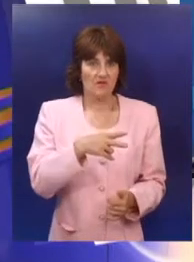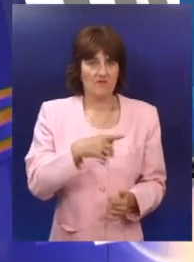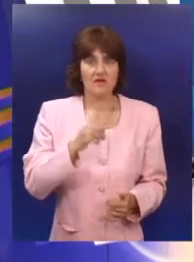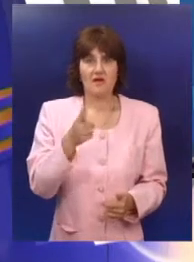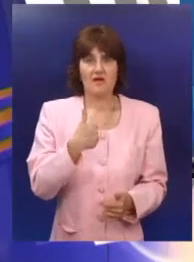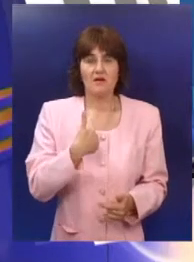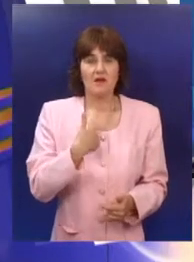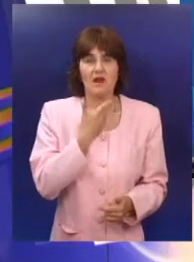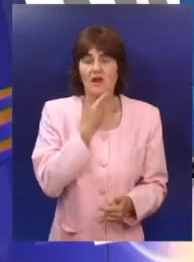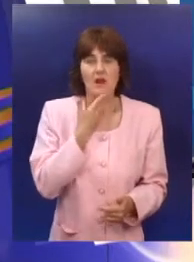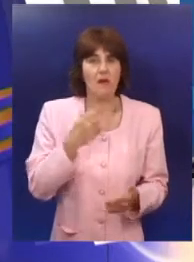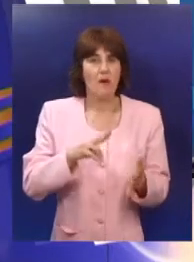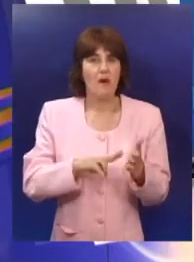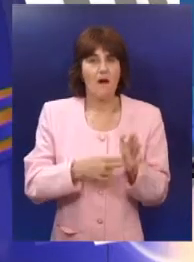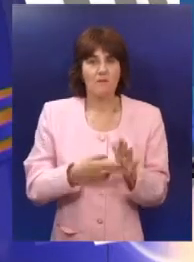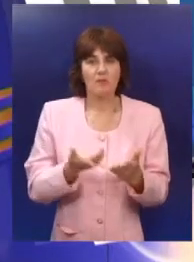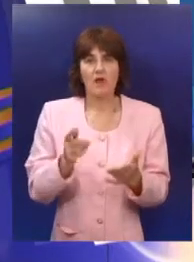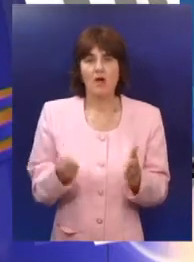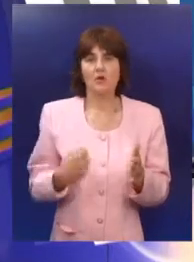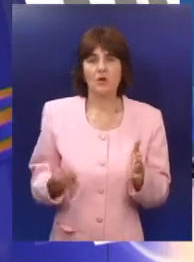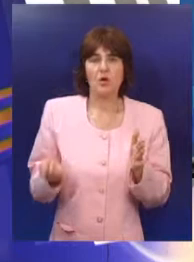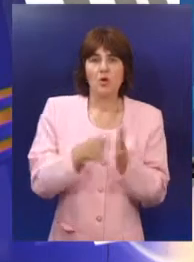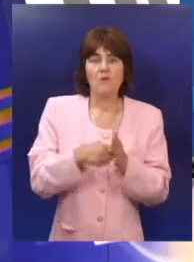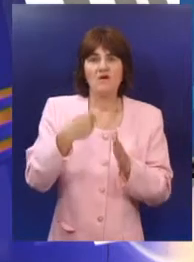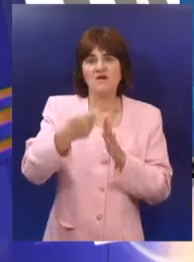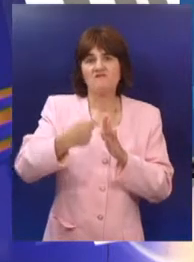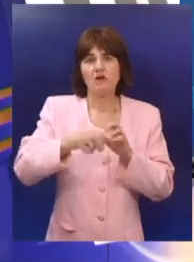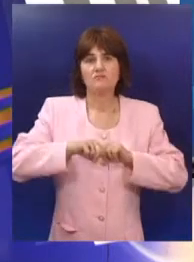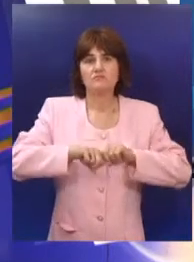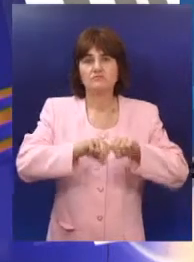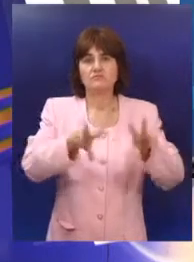postoji, da mi nemamo apsolutno nikakvih problema oko nabavke filmova.